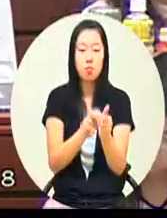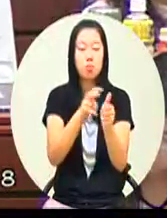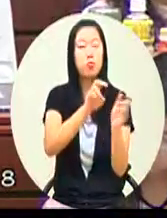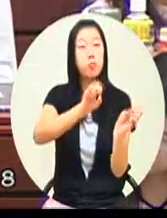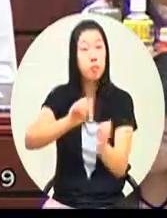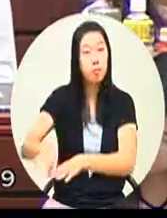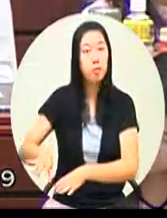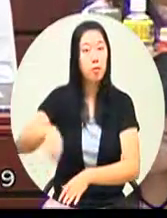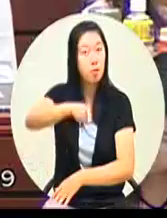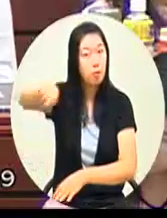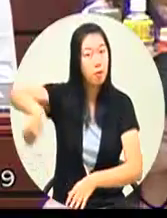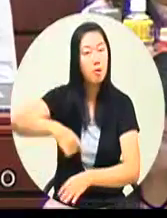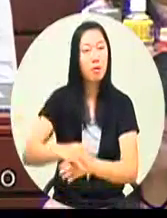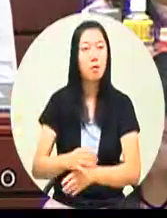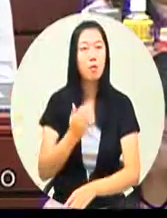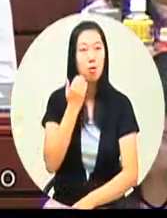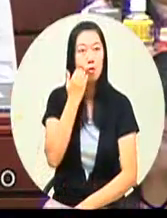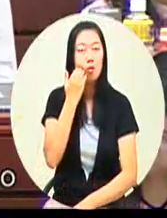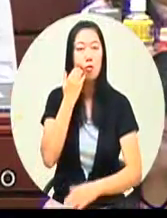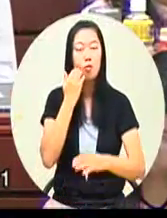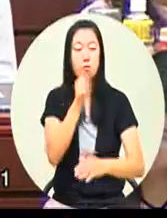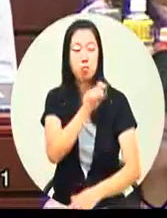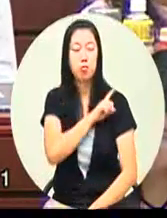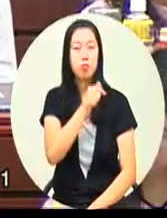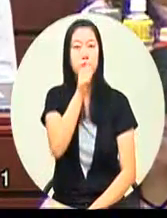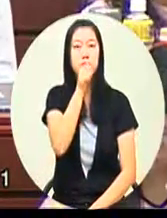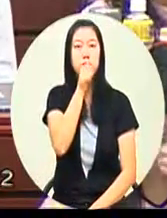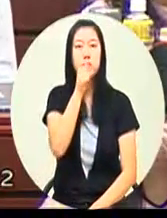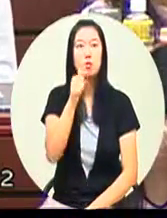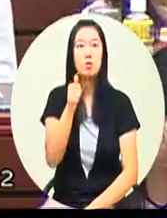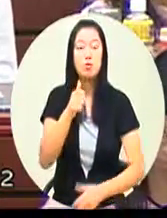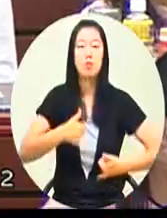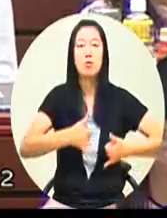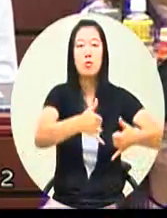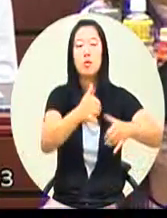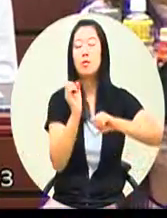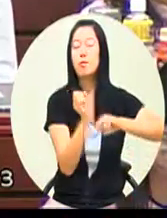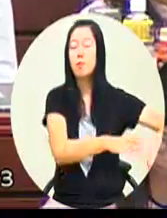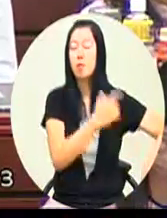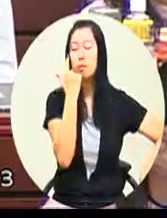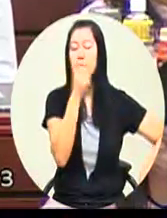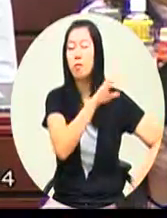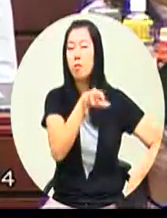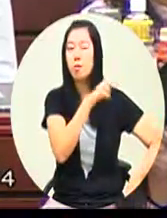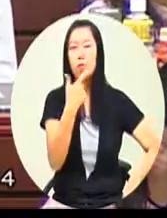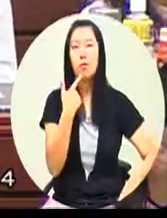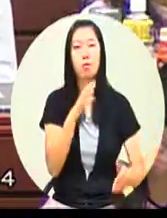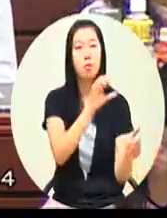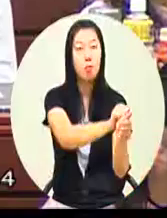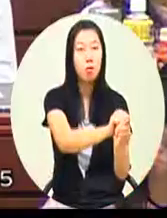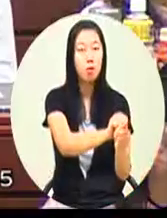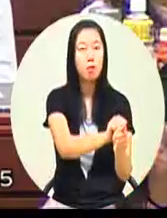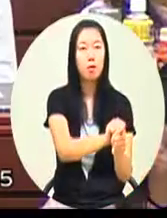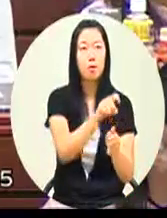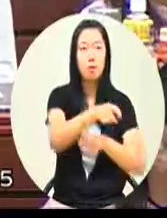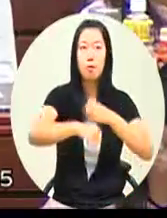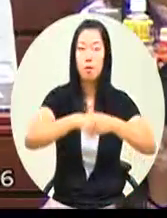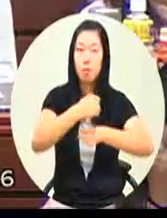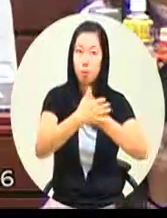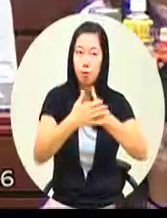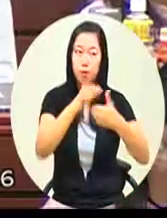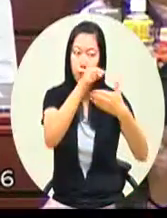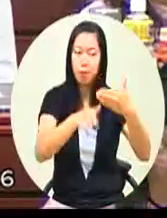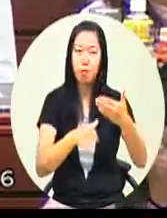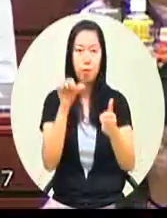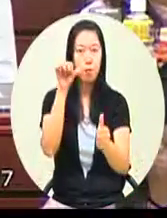果说他把他家的狗都放在街上，被我们就是有抓到的话，但在动保法里面是有罚